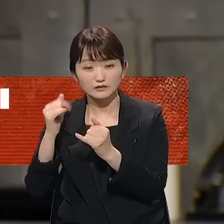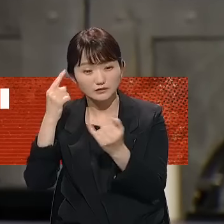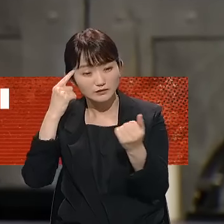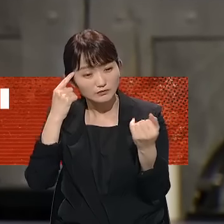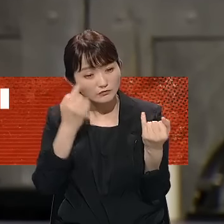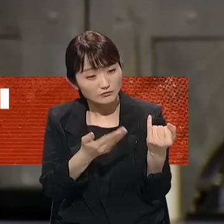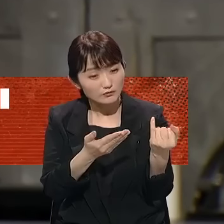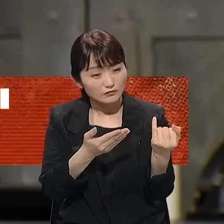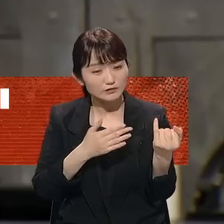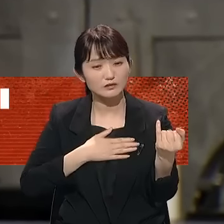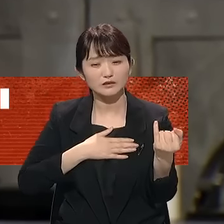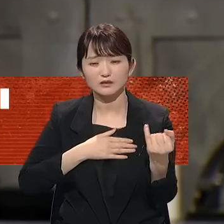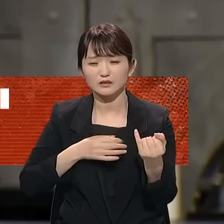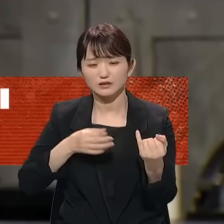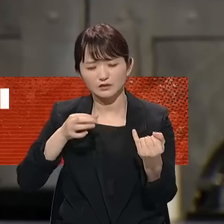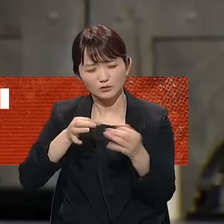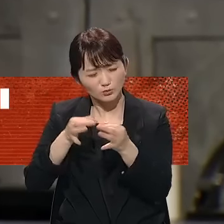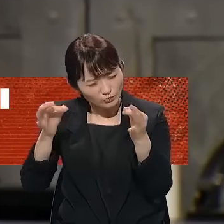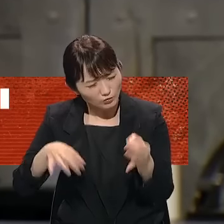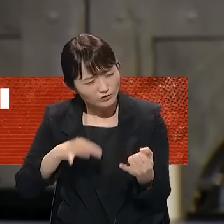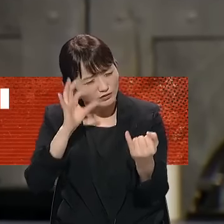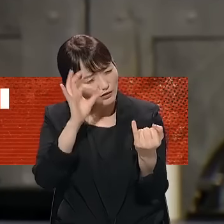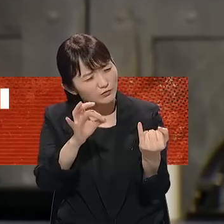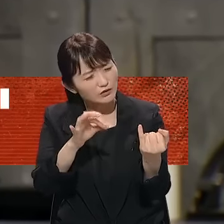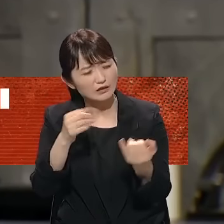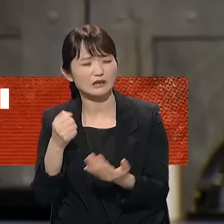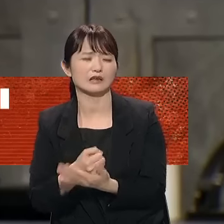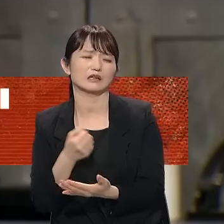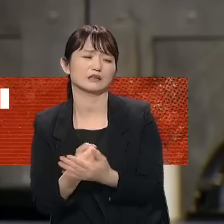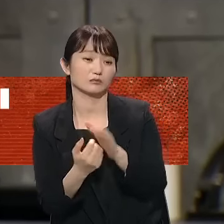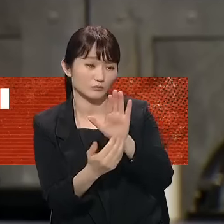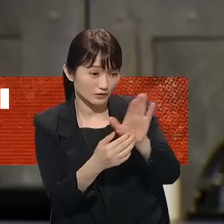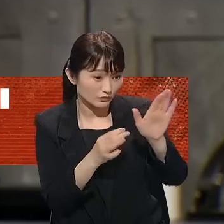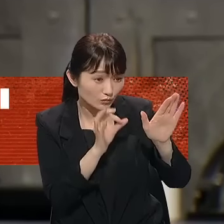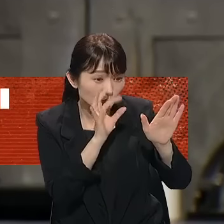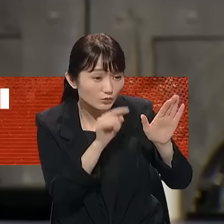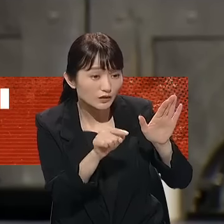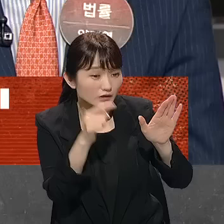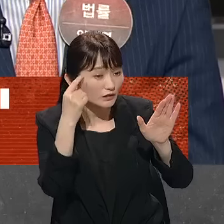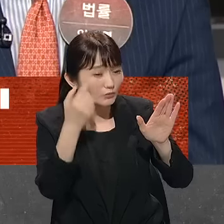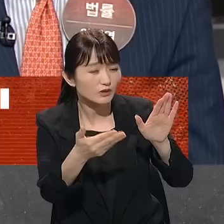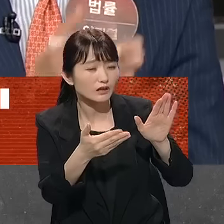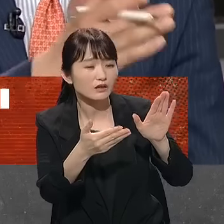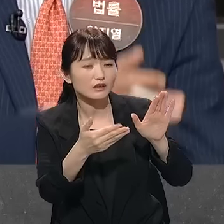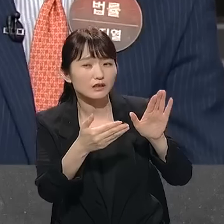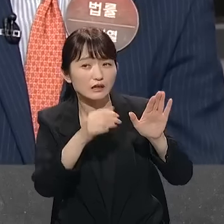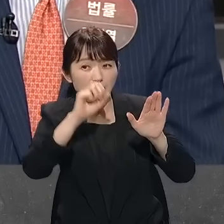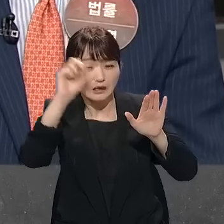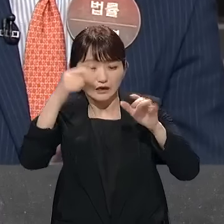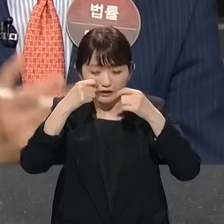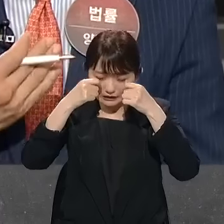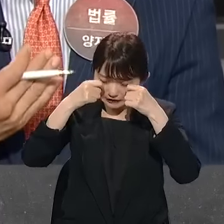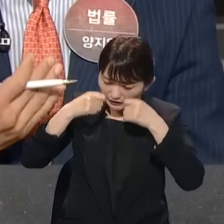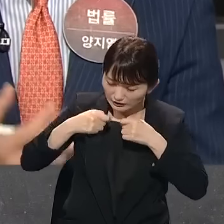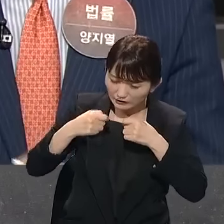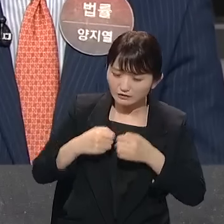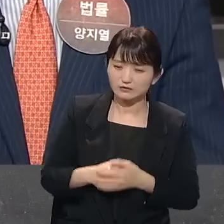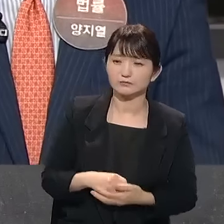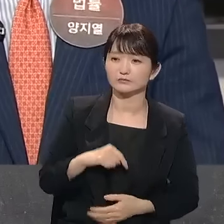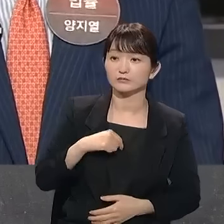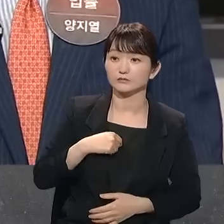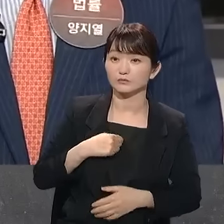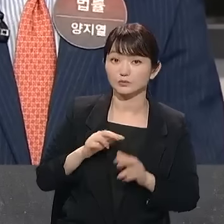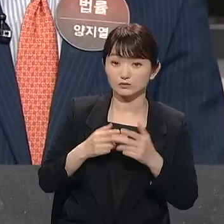내가 안타까워서 물어본다. 그걸 막을 수 없었냐라고 하니까 거기서 눈물이 왈칵 터진 겁니다. 지금 들으신 것처럼 본인도 울